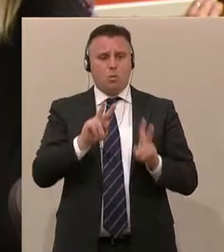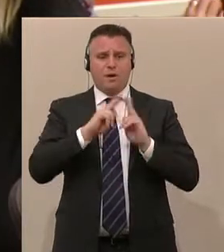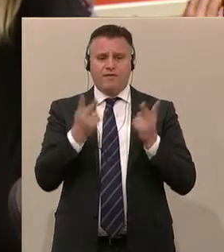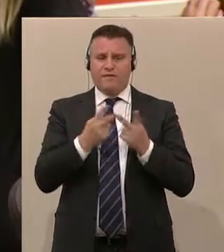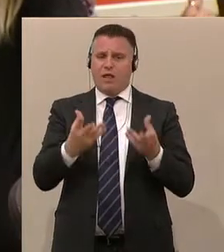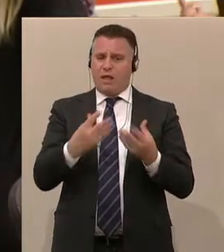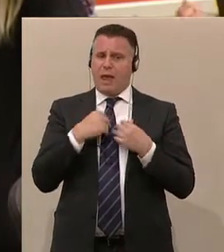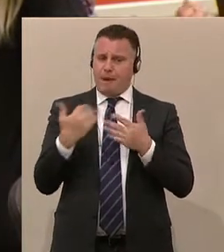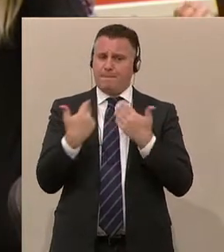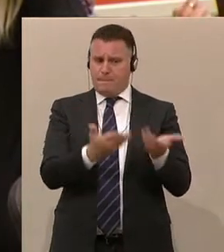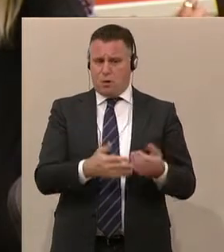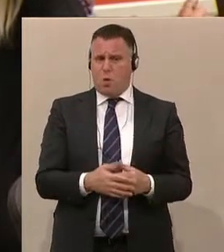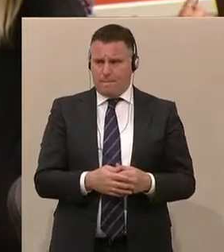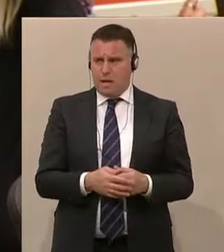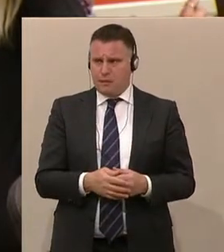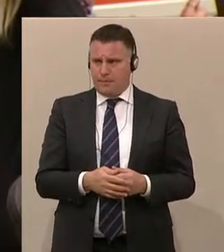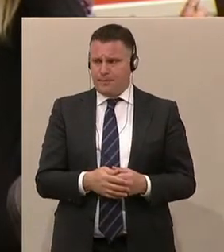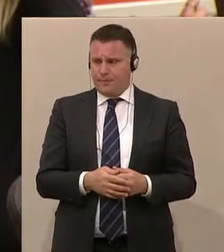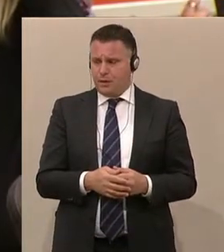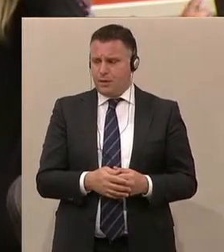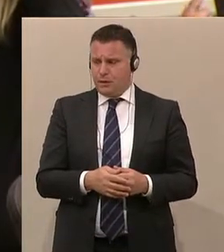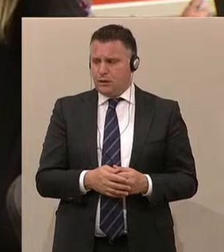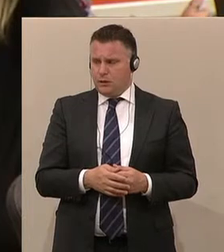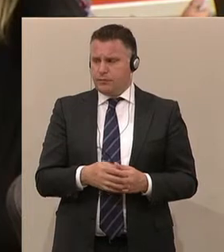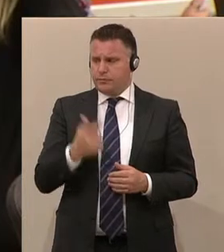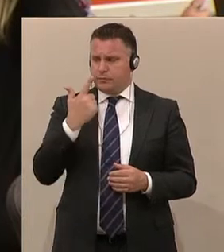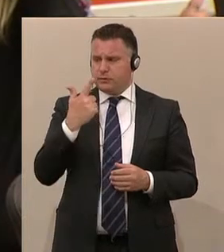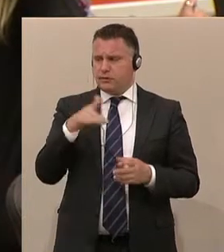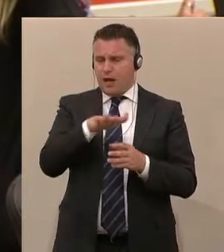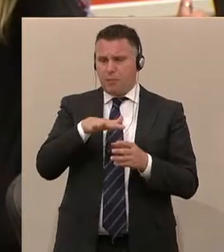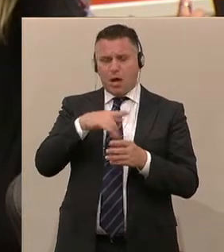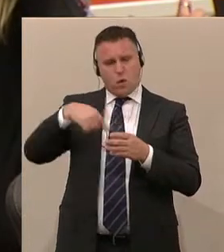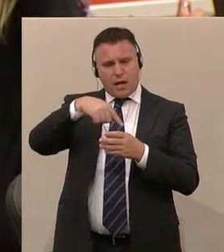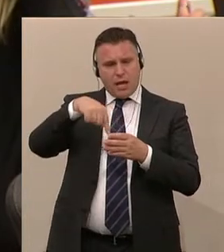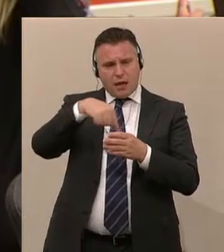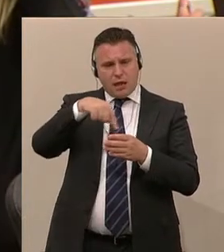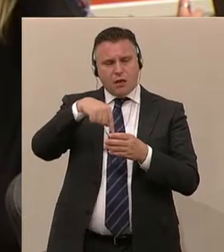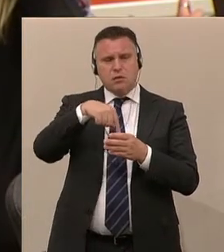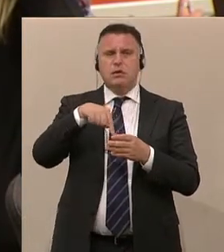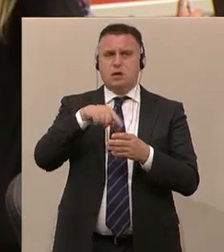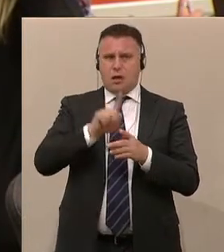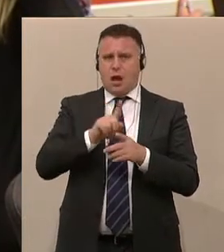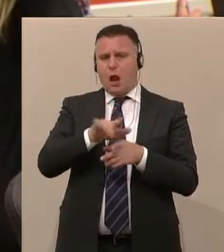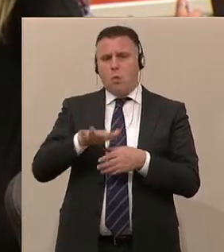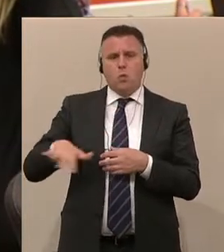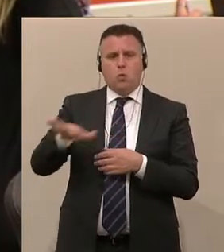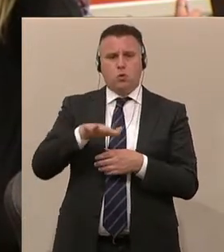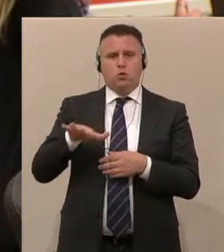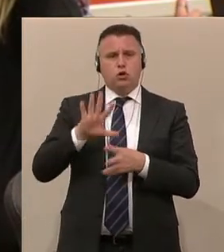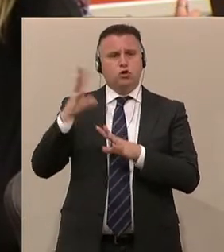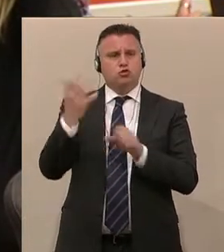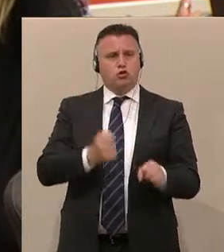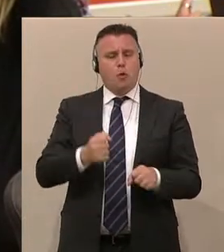die Stadt Wien verliehen hat, nämlich für de facto zwei Bereiche, einerseits die innere Stadt und andererseits auch das Areal um das Schloss